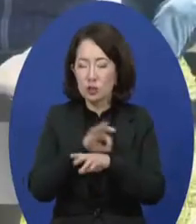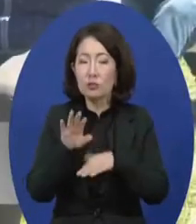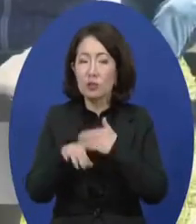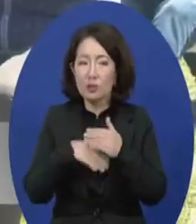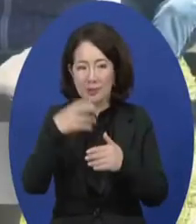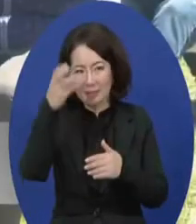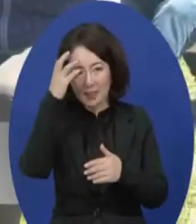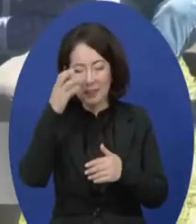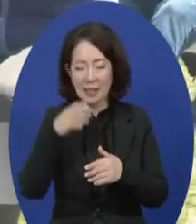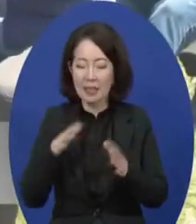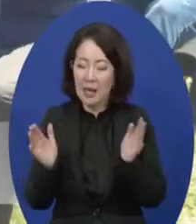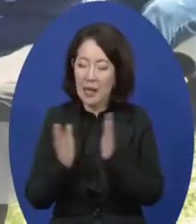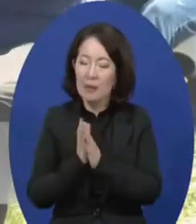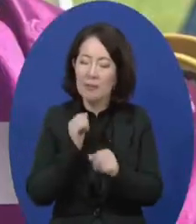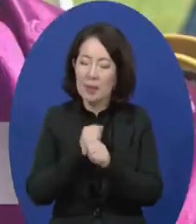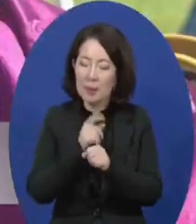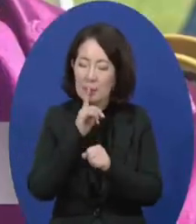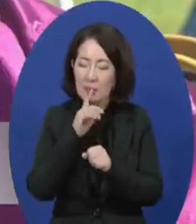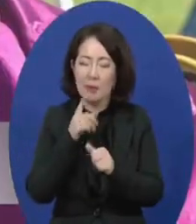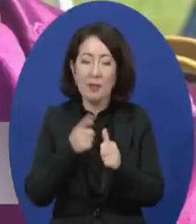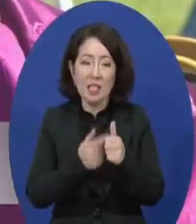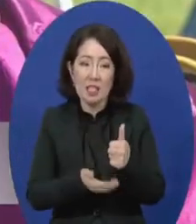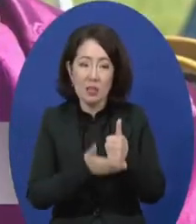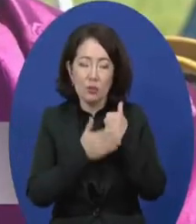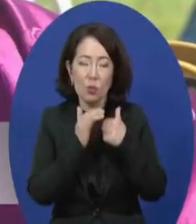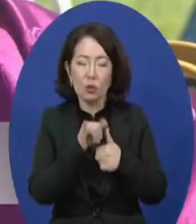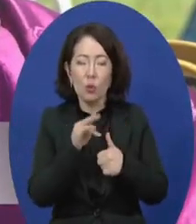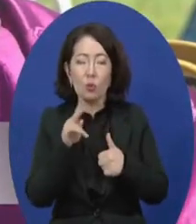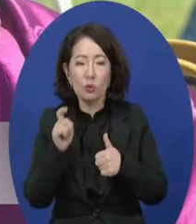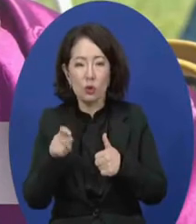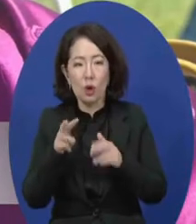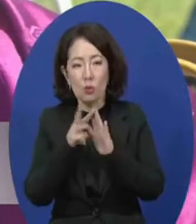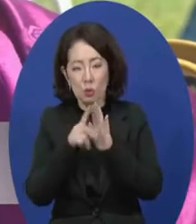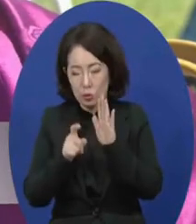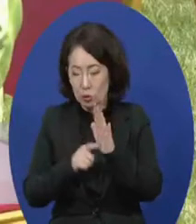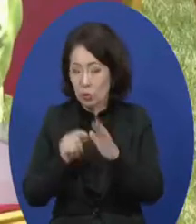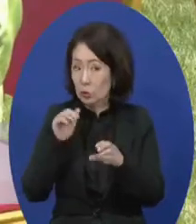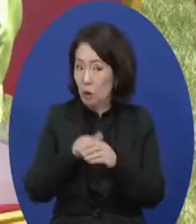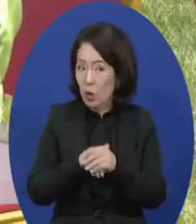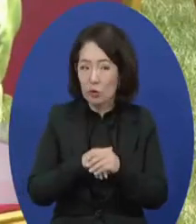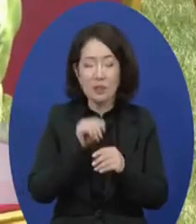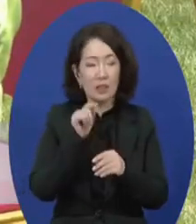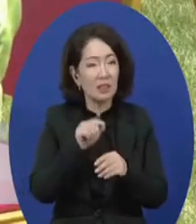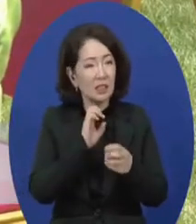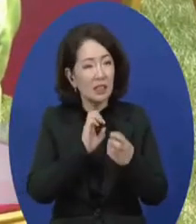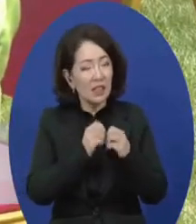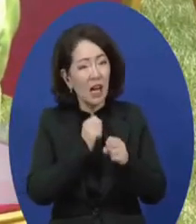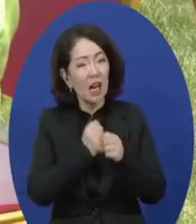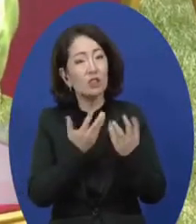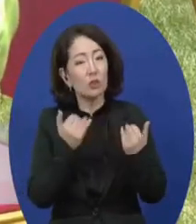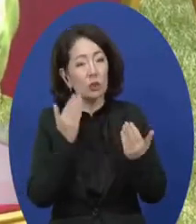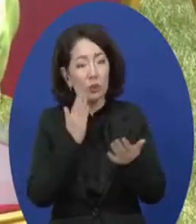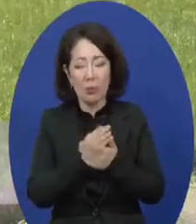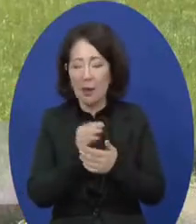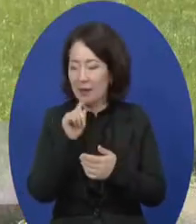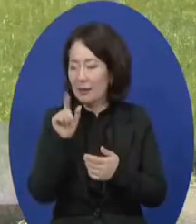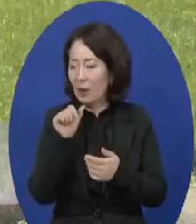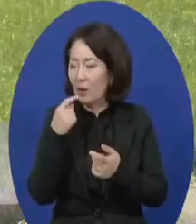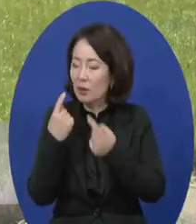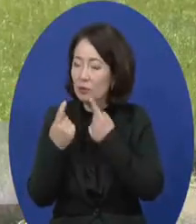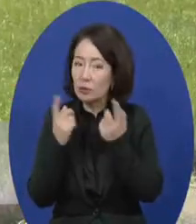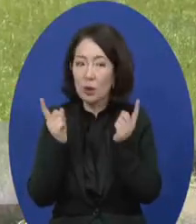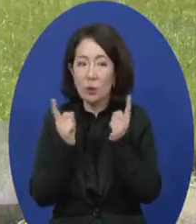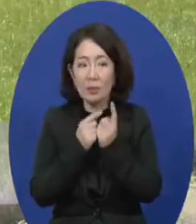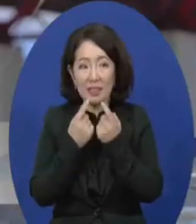хэрэгжүүлэхэд засгийн газартай хамтран ажиллахаар нэр дэвшигч У.Хүрэлсүх хүрэлсэх мөрийн хөтөлбөртөө тусгасан юм. Хийх ажил их байгааг тэрээр завханчуудтай уулзах